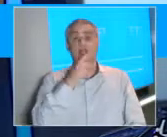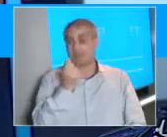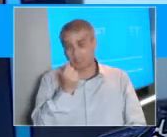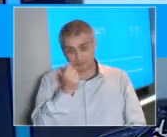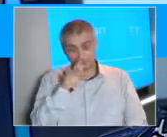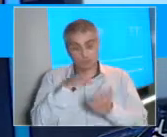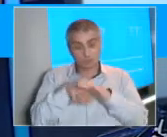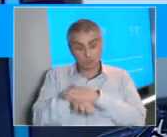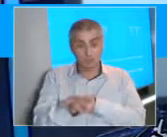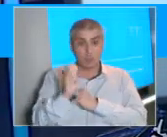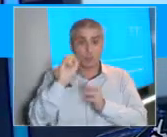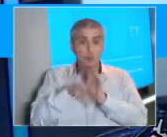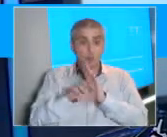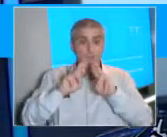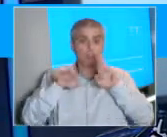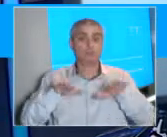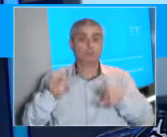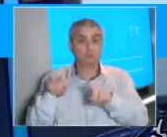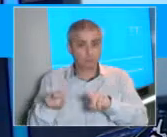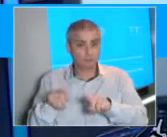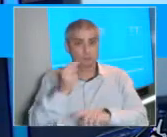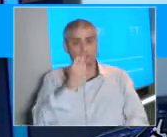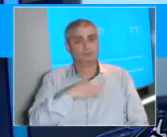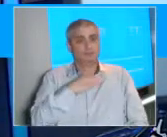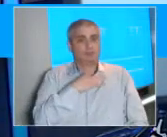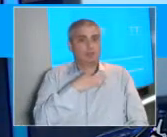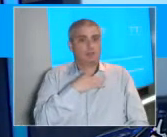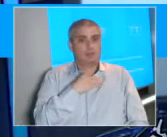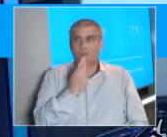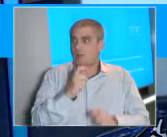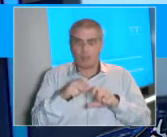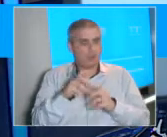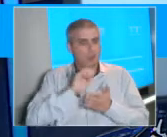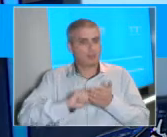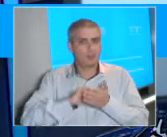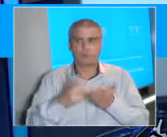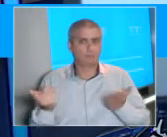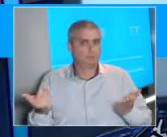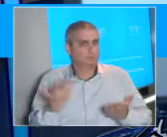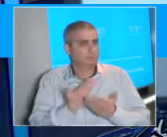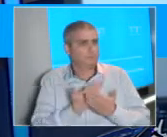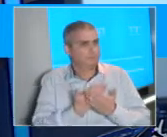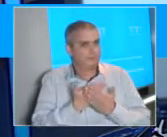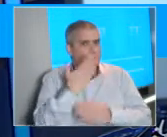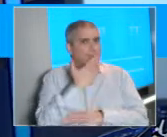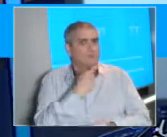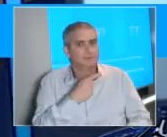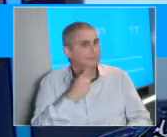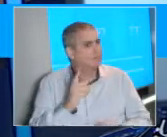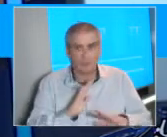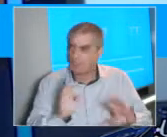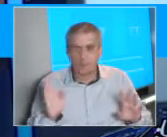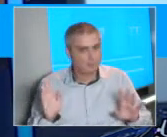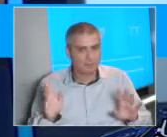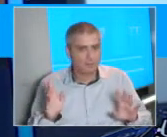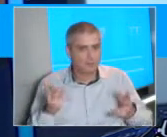כסף ששוכב בקופה של רשות שדות התעופה, שהוא כסף שלנו, האגרות האלה נגבות על סמך מדינת ישראל. אין שערוריה